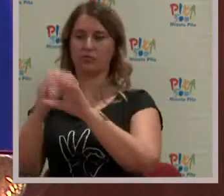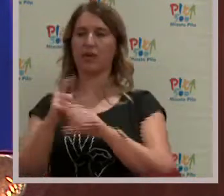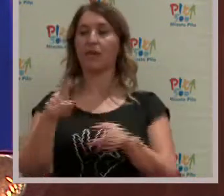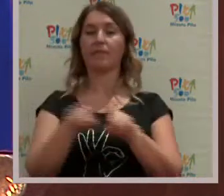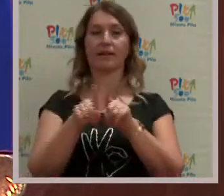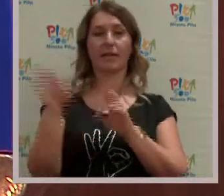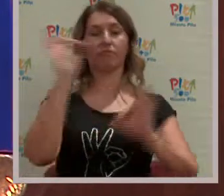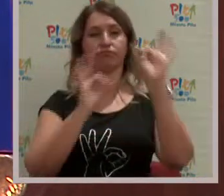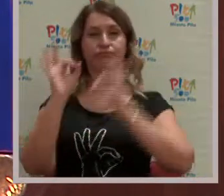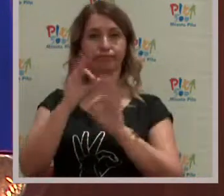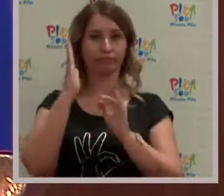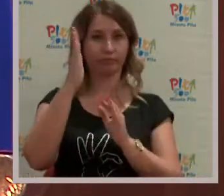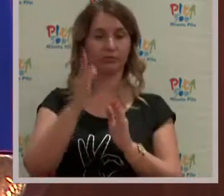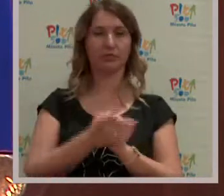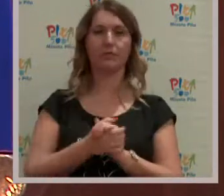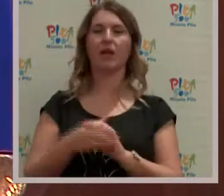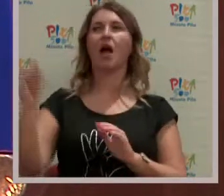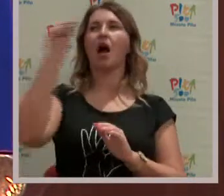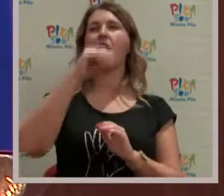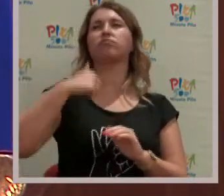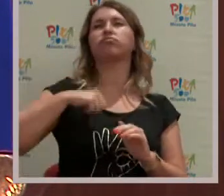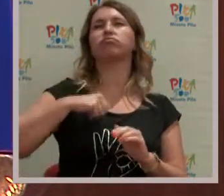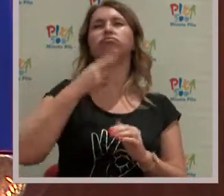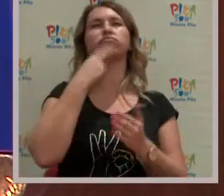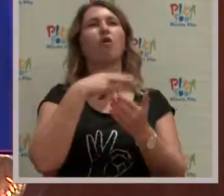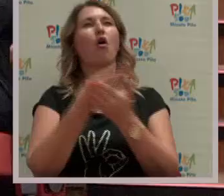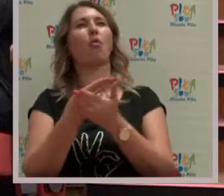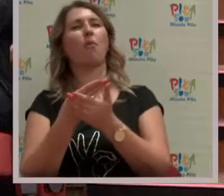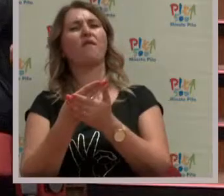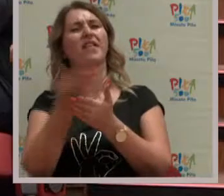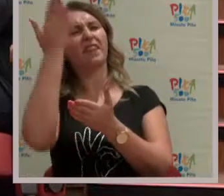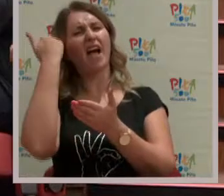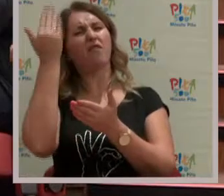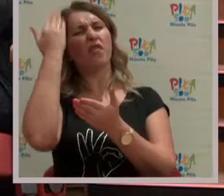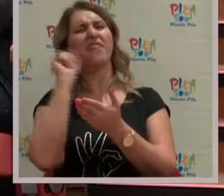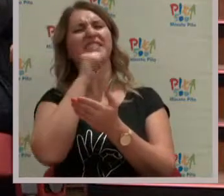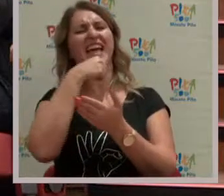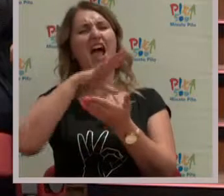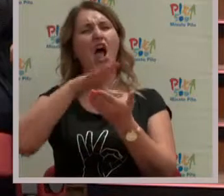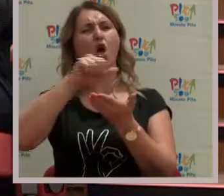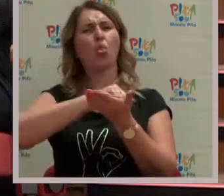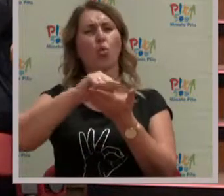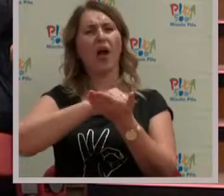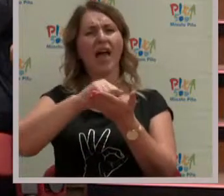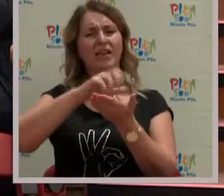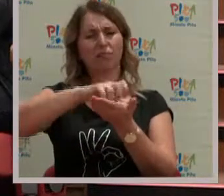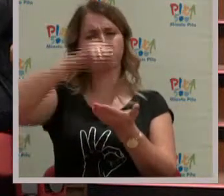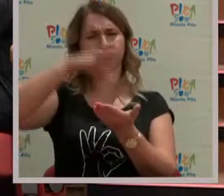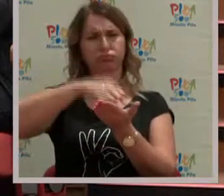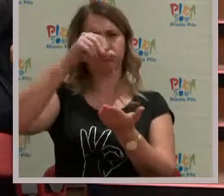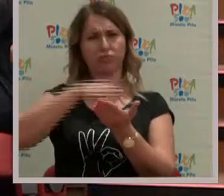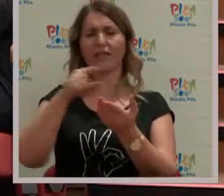odpowiedź od właściciela terenu po starej drukarni przy ulicy Okrzei. Chcielibyśmy tam